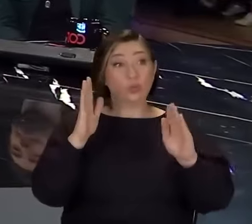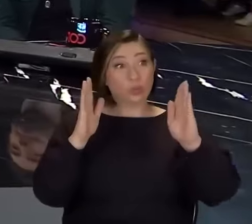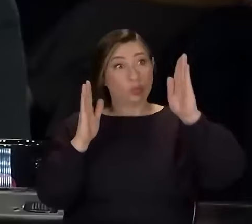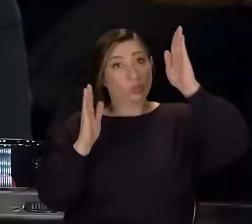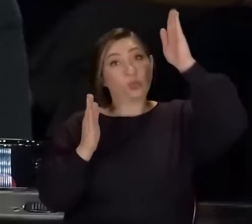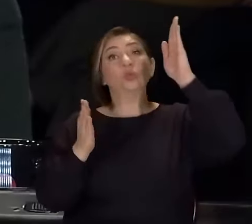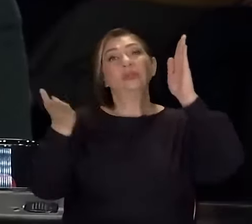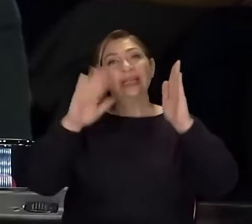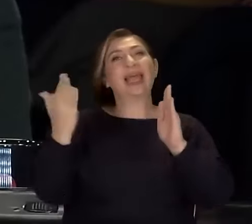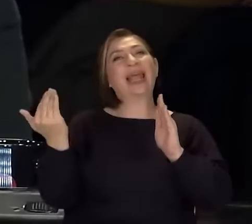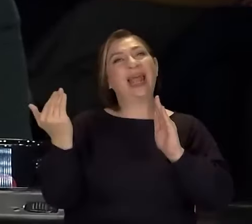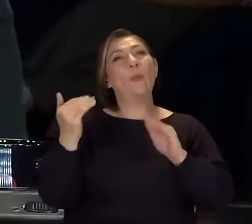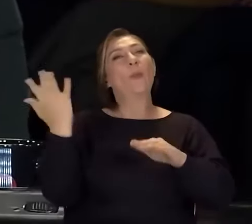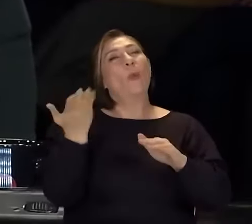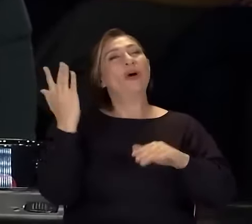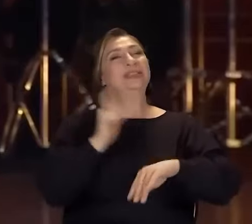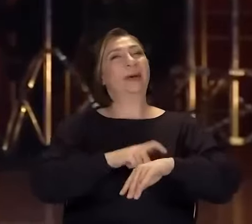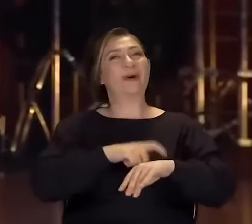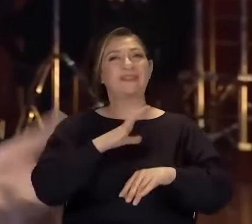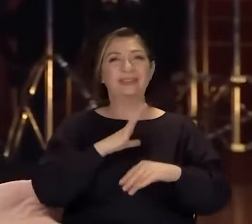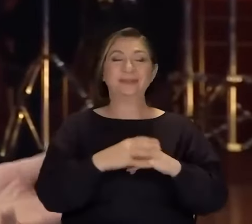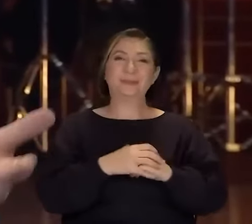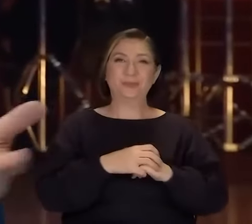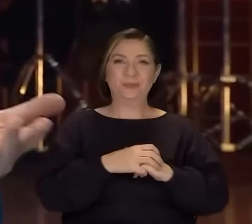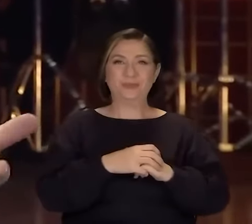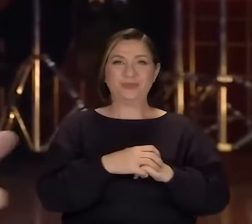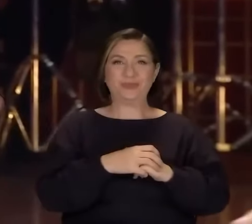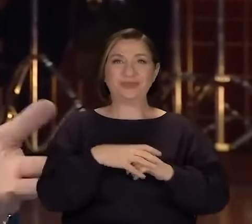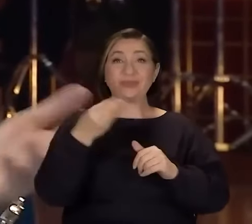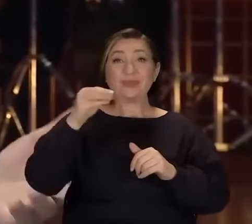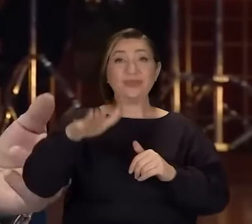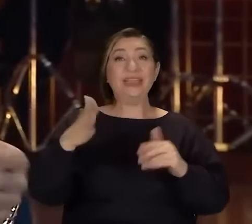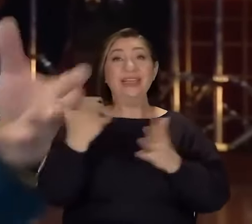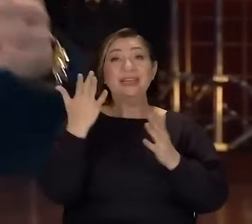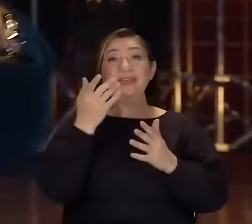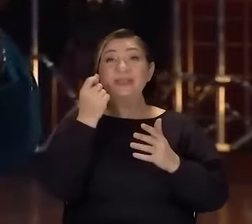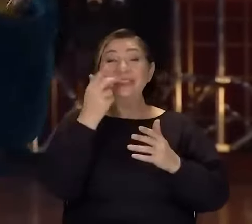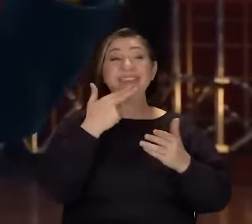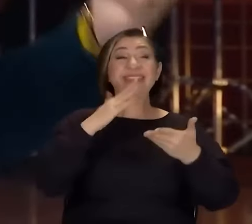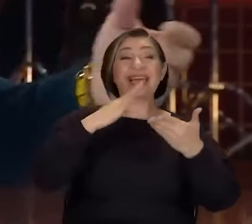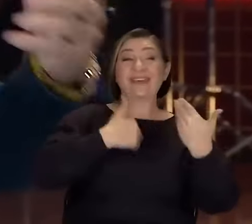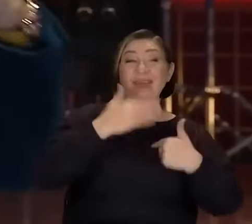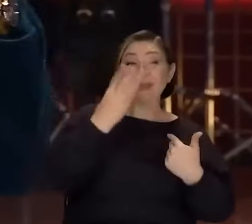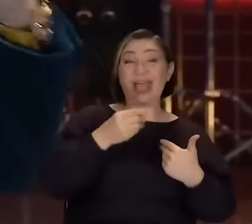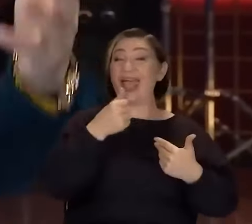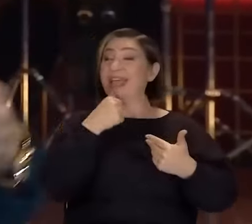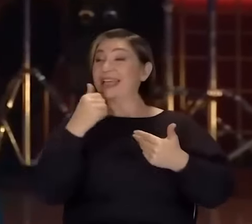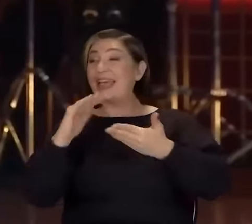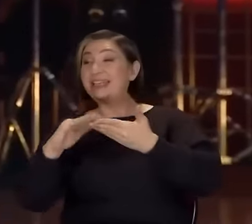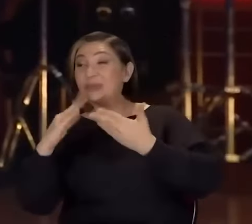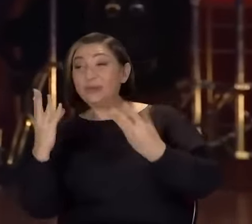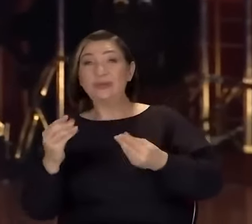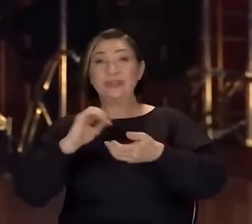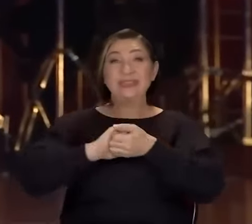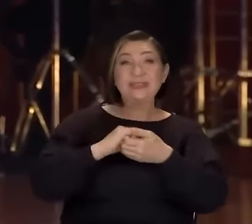yap. Zaten Değil mi? yapıyorsun. Bol bol Evet, zaman zaten oluyor. evet. Değil mi insan değil mi çocukken ne çok özler işte kız arkadaşı olsun, erkek arkadaşı olsun